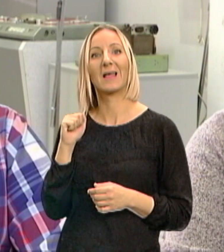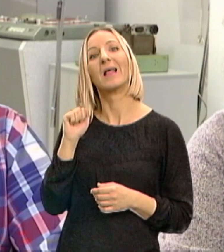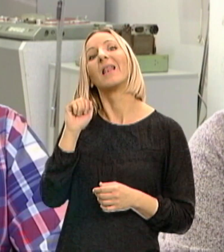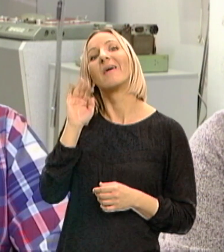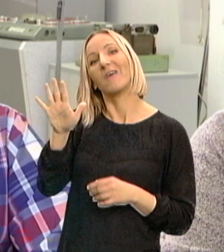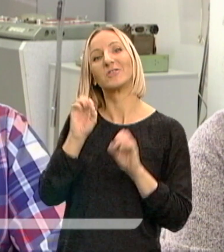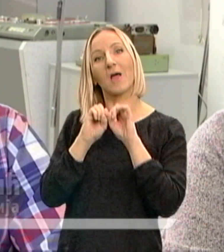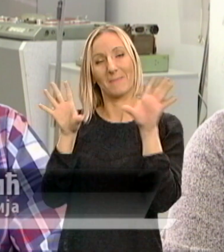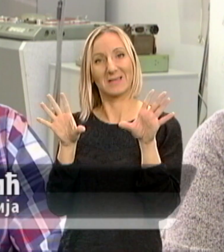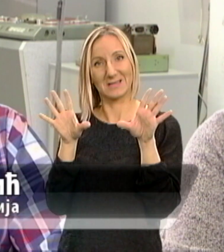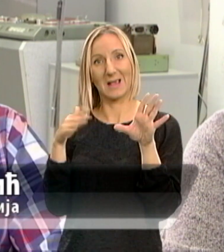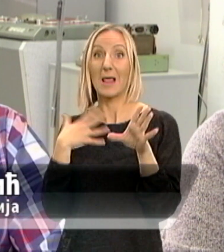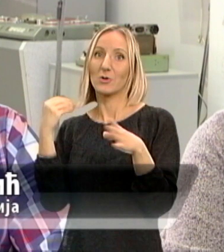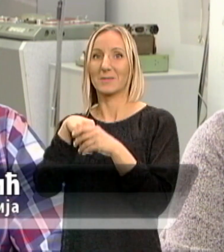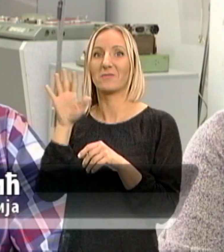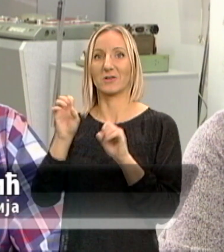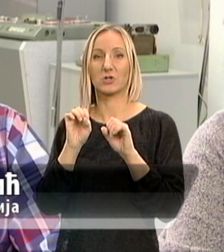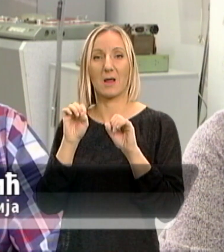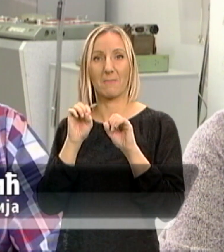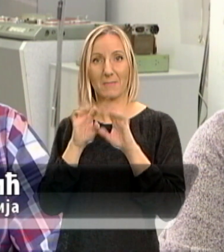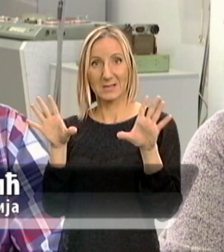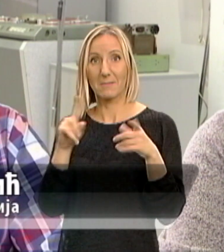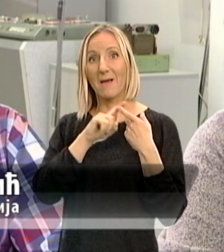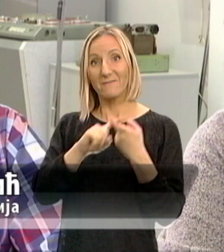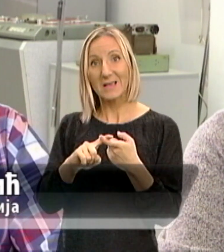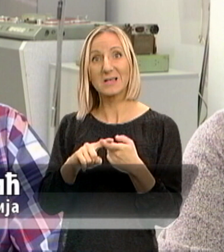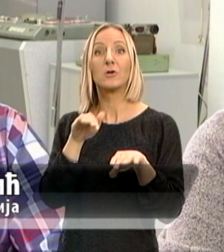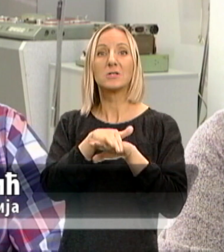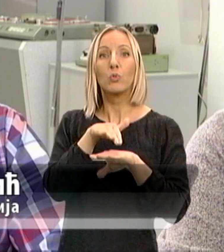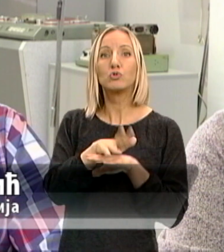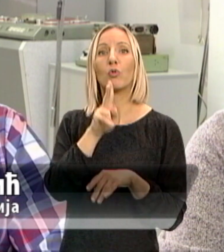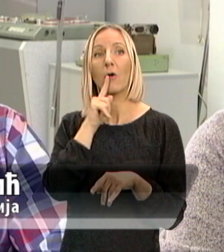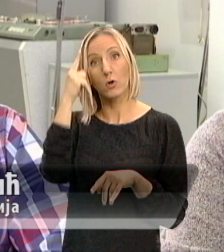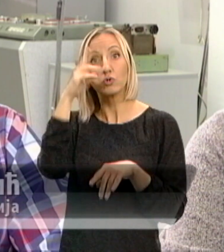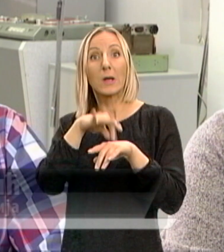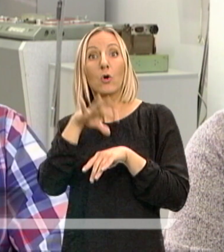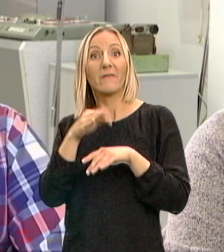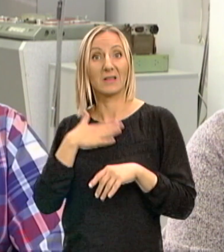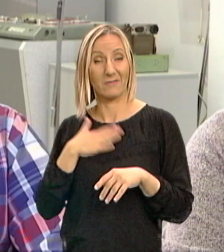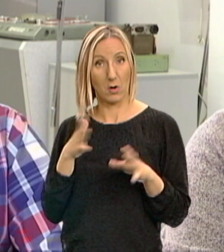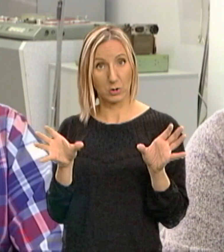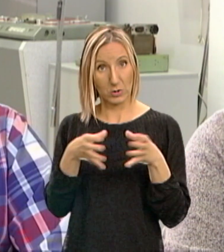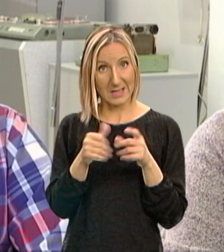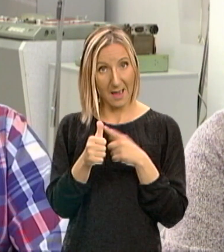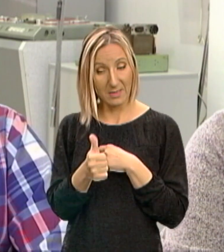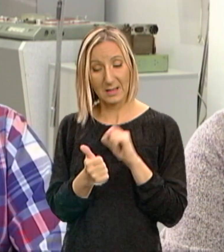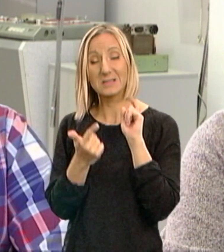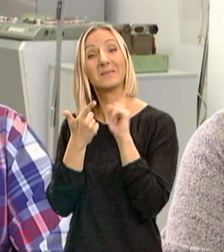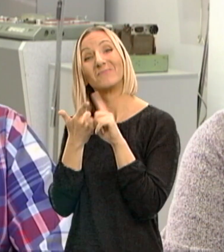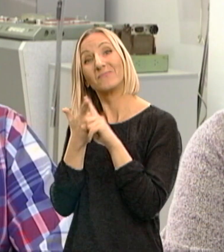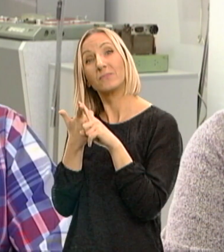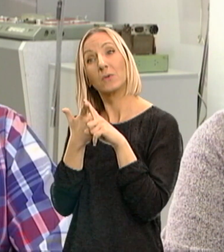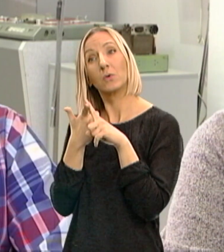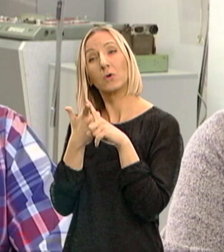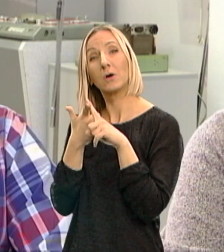vašim emisijama. To je vezano za usluge koje su inovativne u našoj zajednici. I drugo, ono što je isto